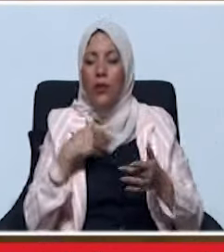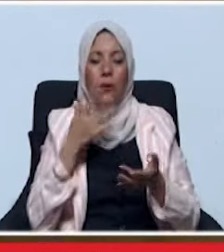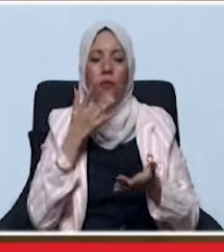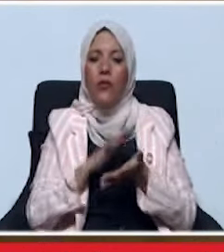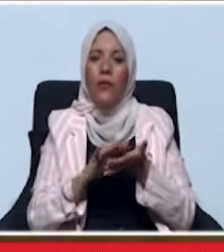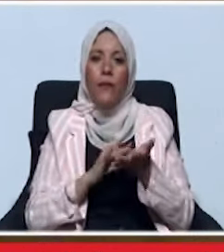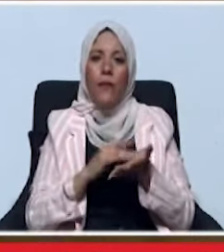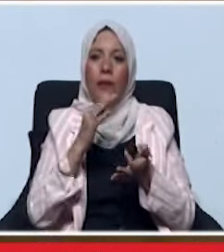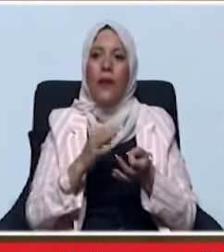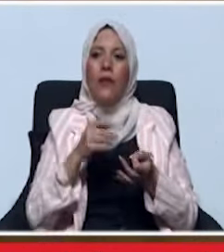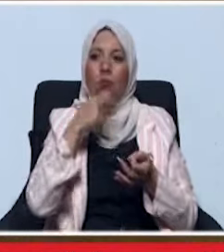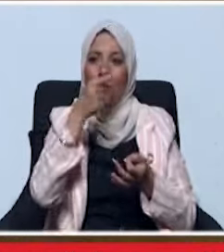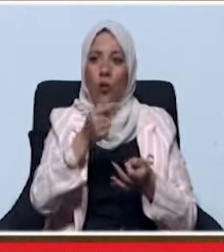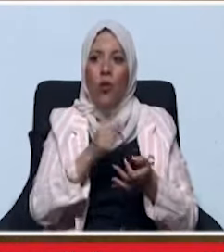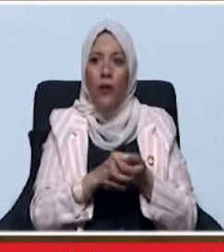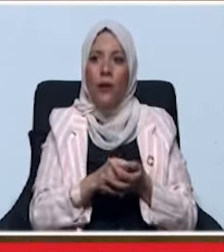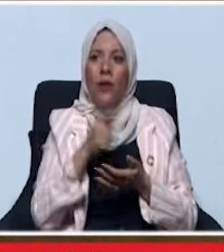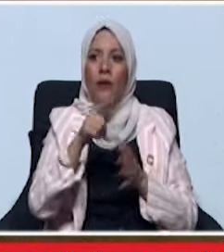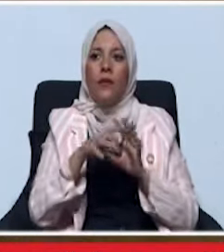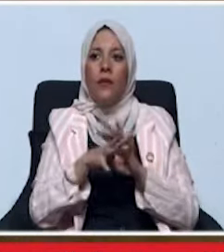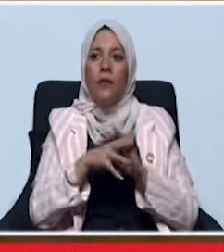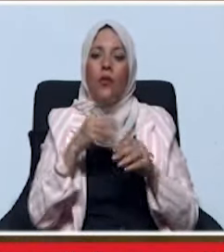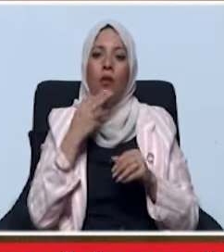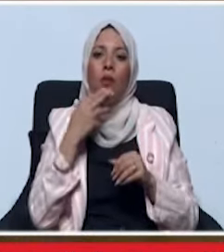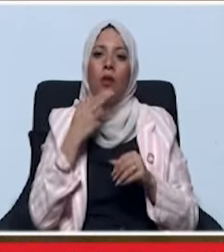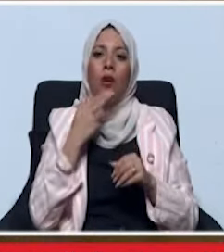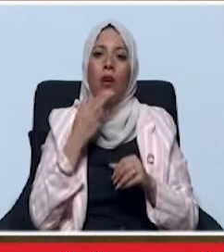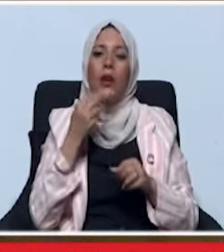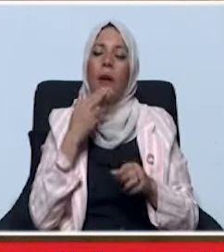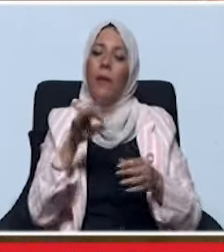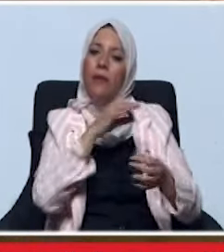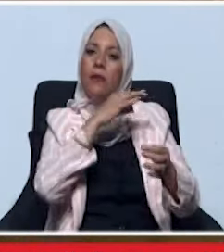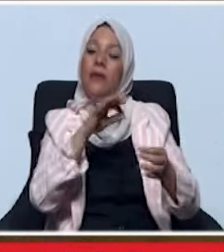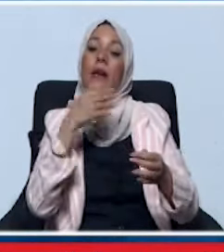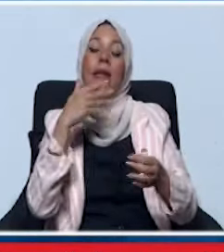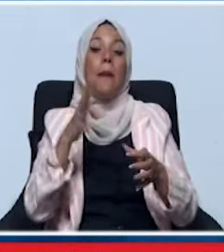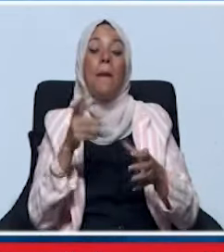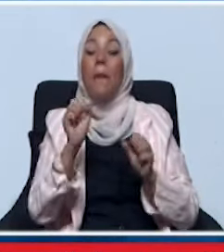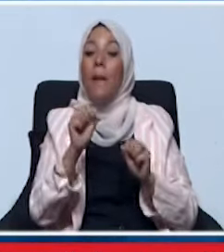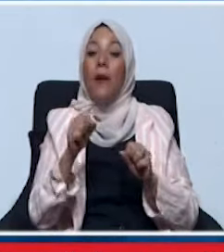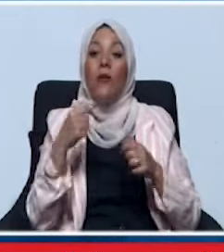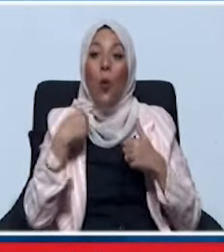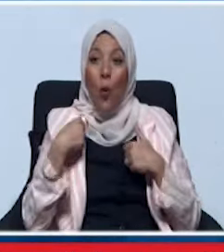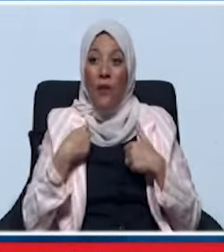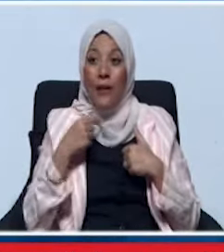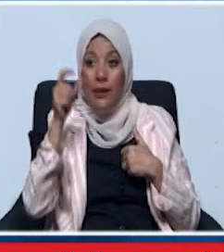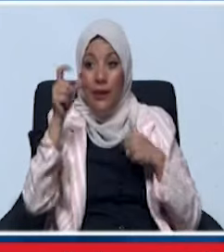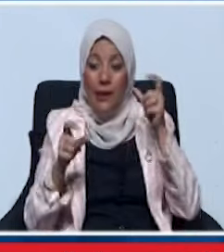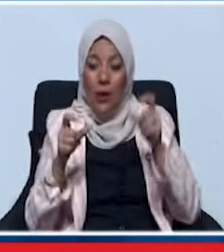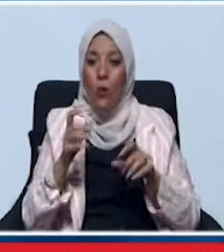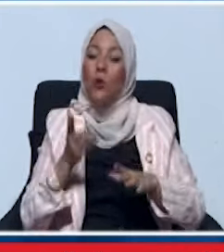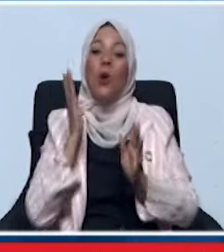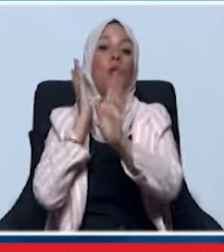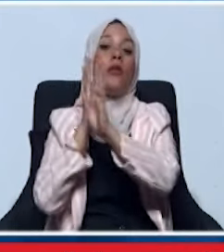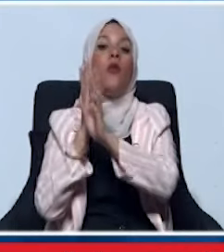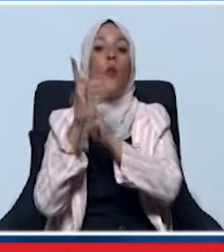فؤاد الا لما نقول له ماذا يمثل لك عمار الشريعي في حياتك الإنسانية والفنية؟